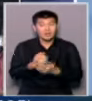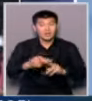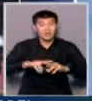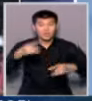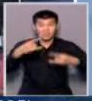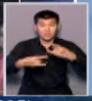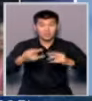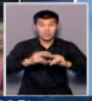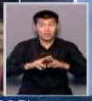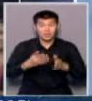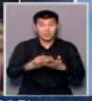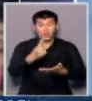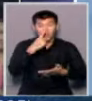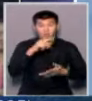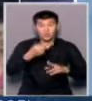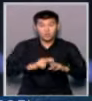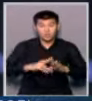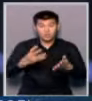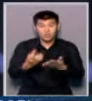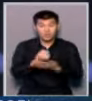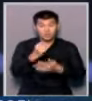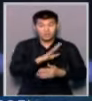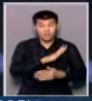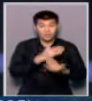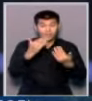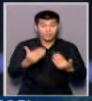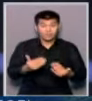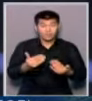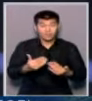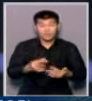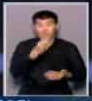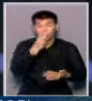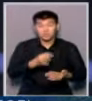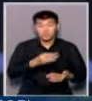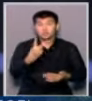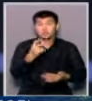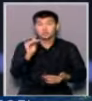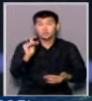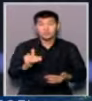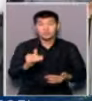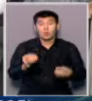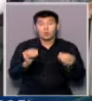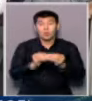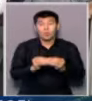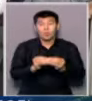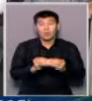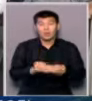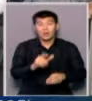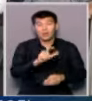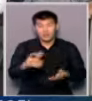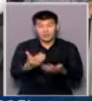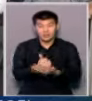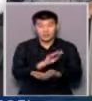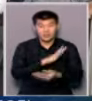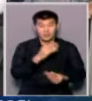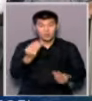эфирде кездейсоқ сандар генератор арқылы белгілі болды. Осылайша, жауаптылар 200 мың теңгелік 10 сертификаттың иесін тапты.